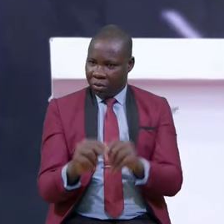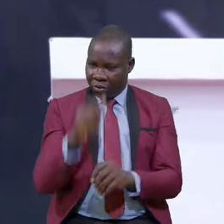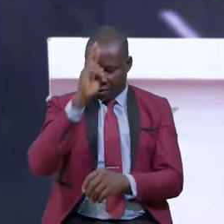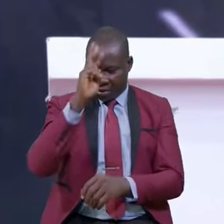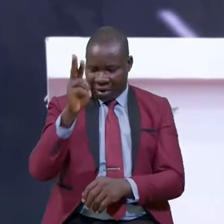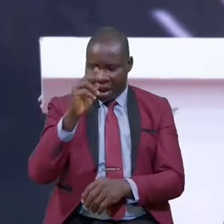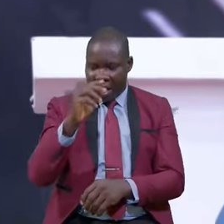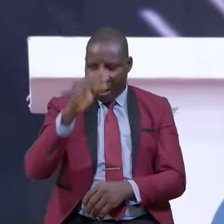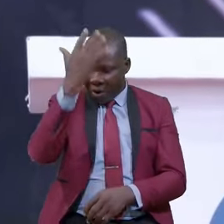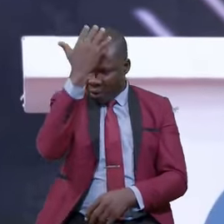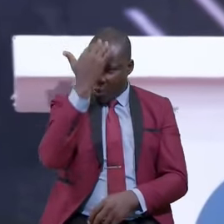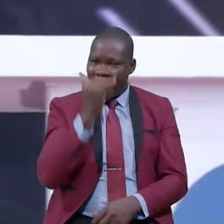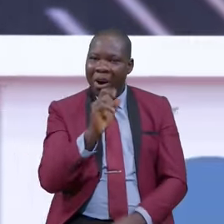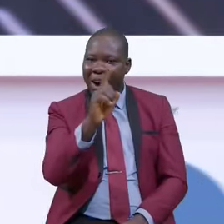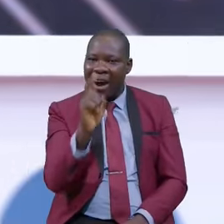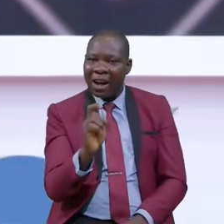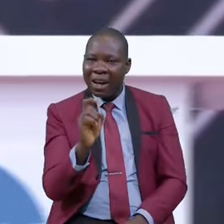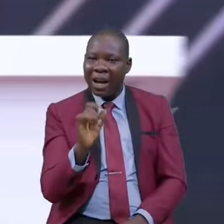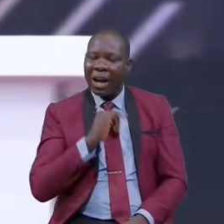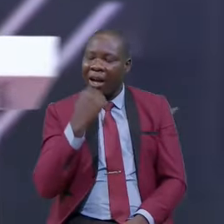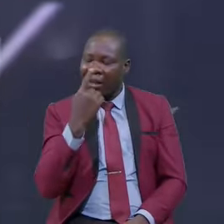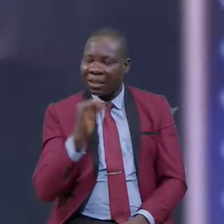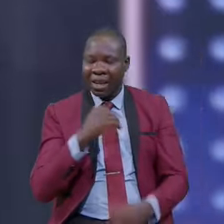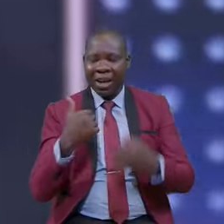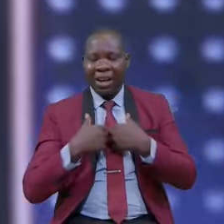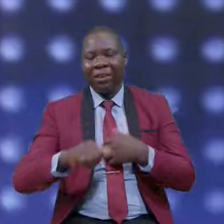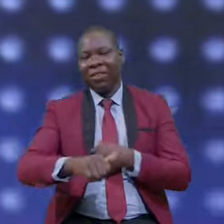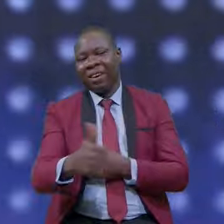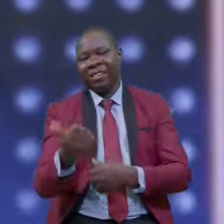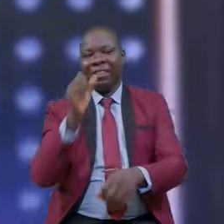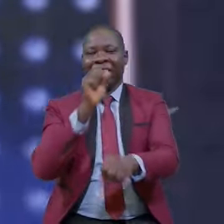Pourquoi? Il a dit, j'ai un devoir.